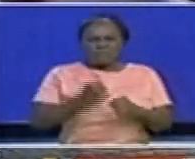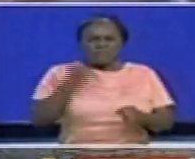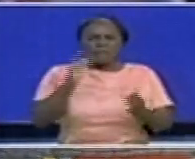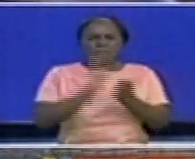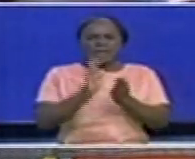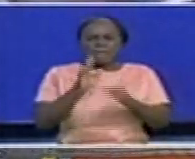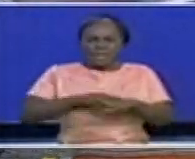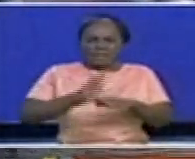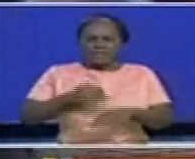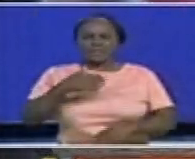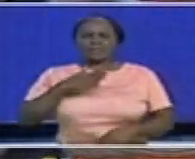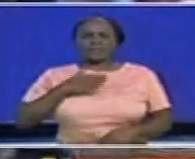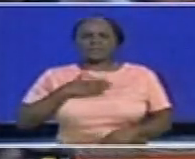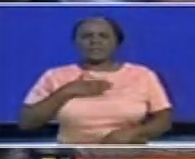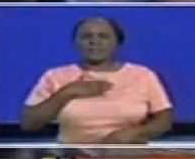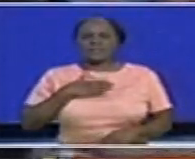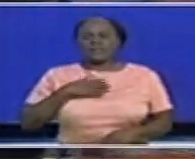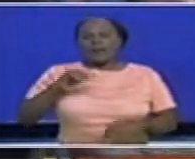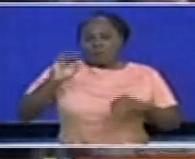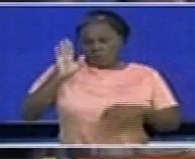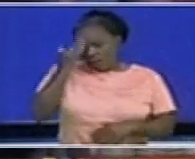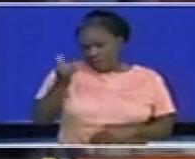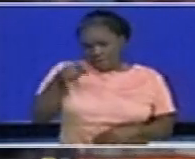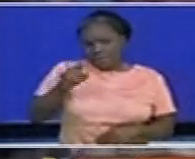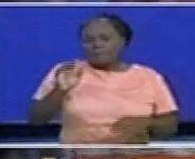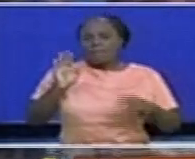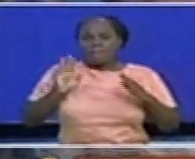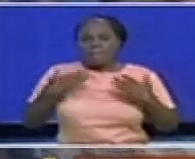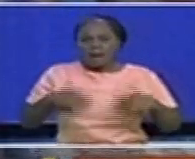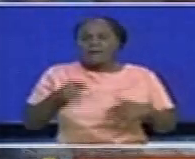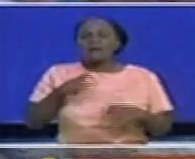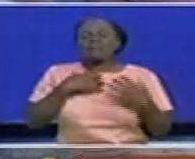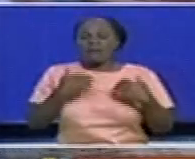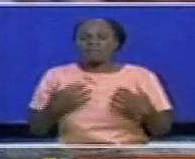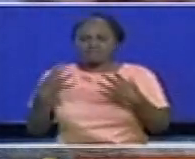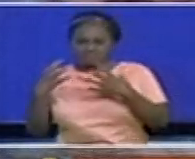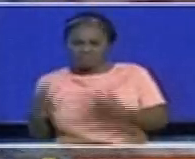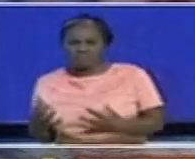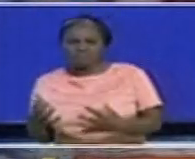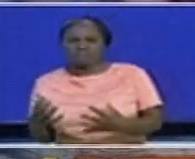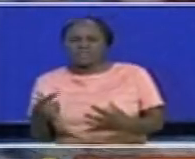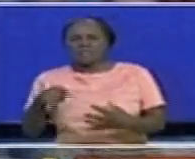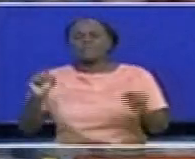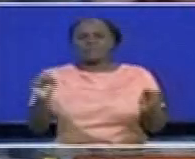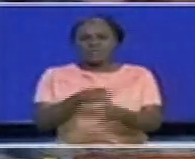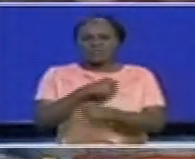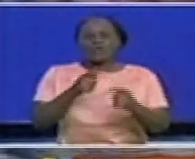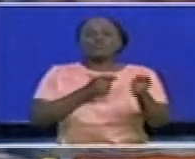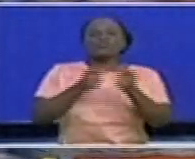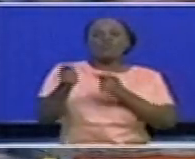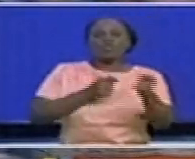kifua. Inaonekana kwa sababu mama anakana akona uzito na mzito. Na jamaa kumaneji